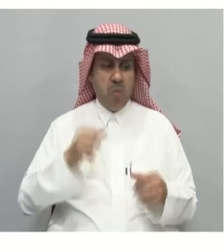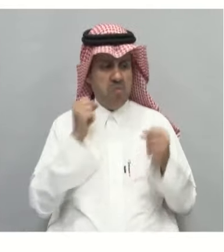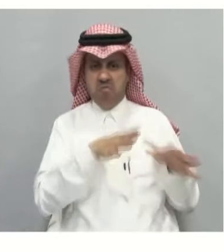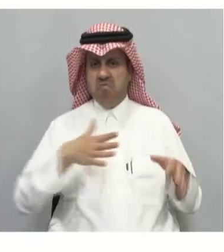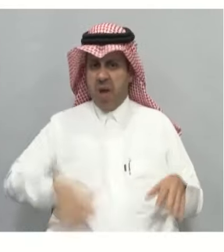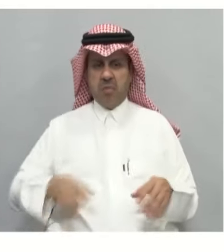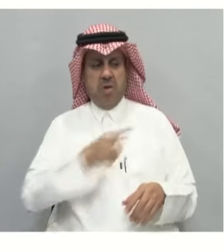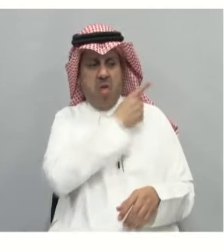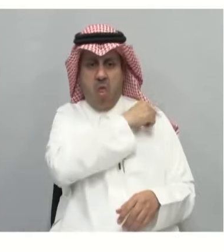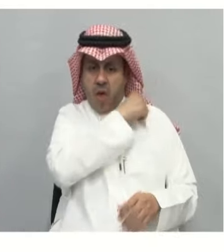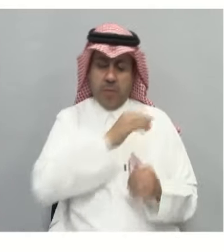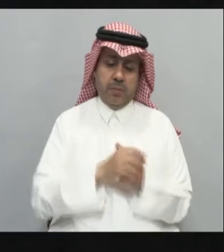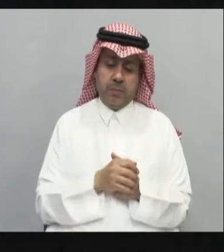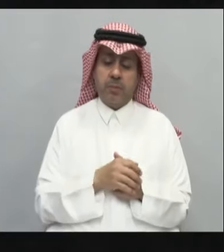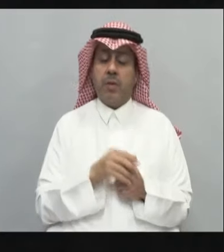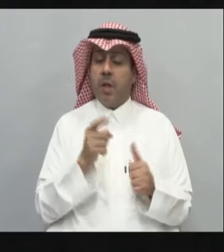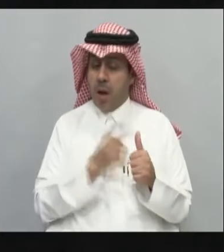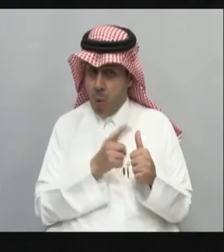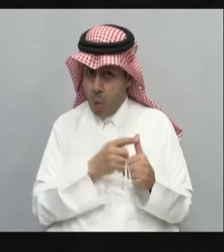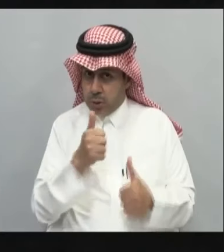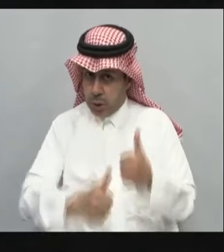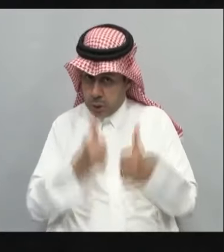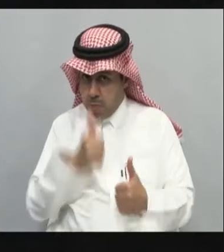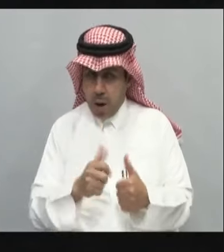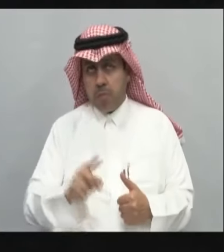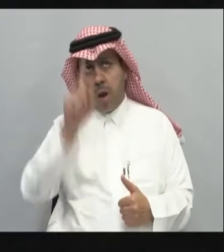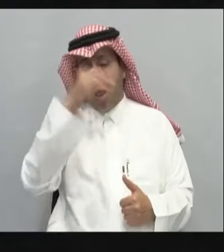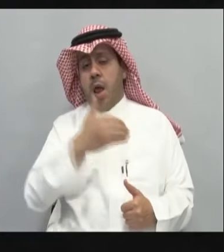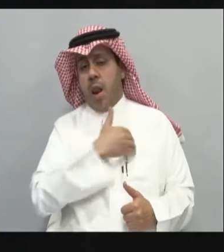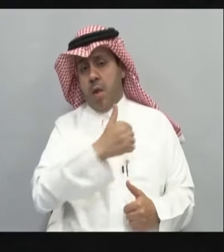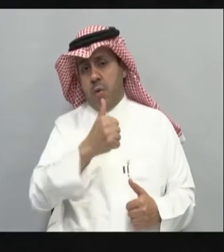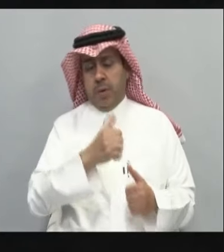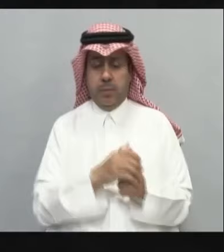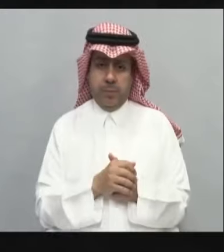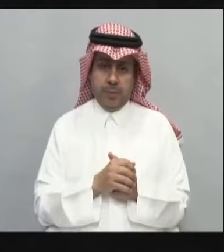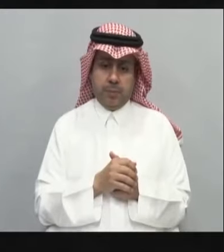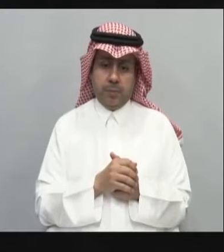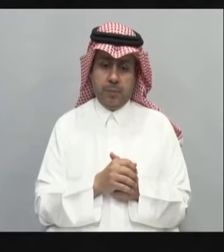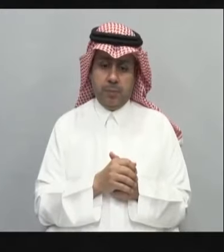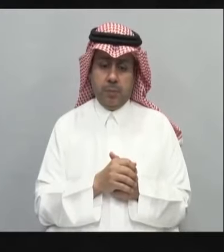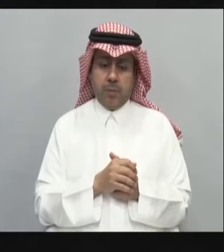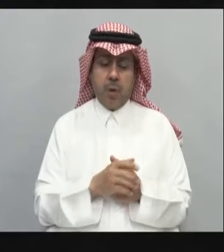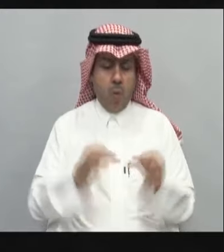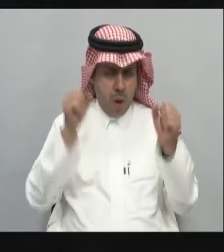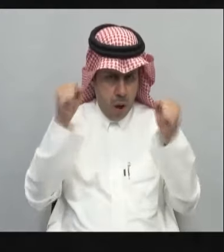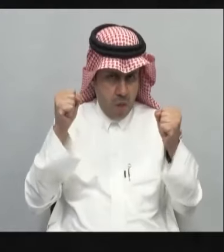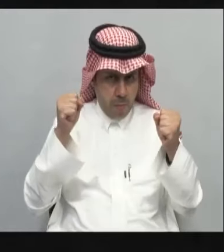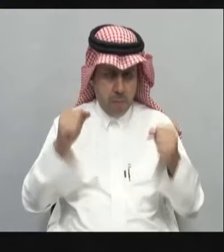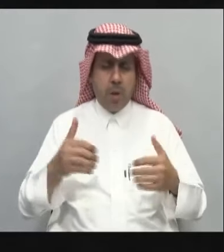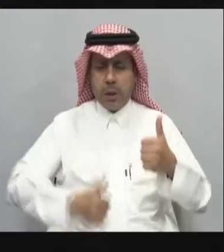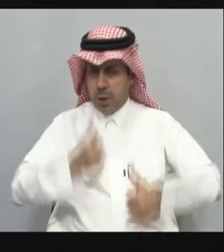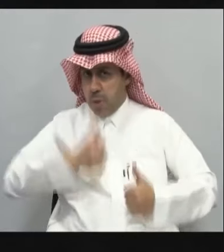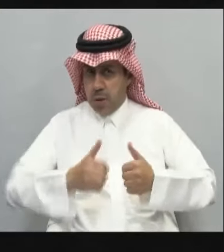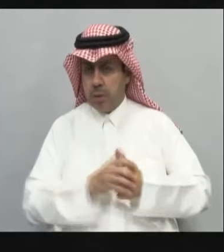الفائده الاولى اختبار وابتلاء من الله جل وعلا واعظم ابتلاء هو ما